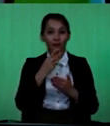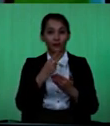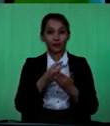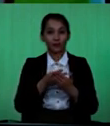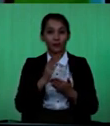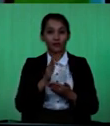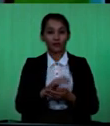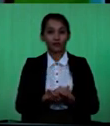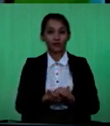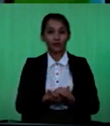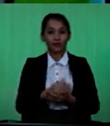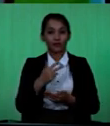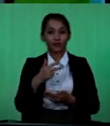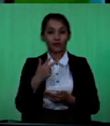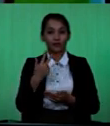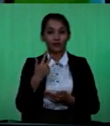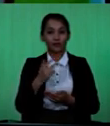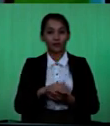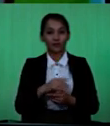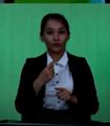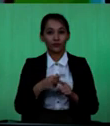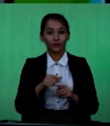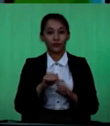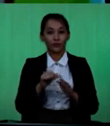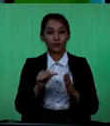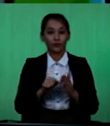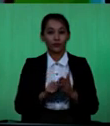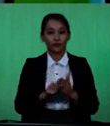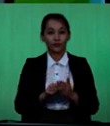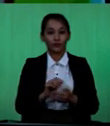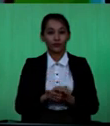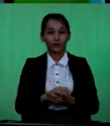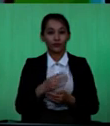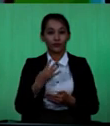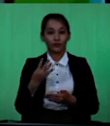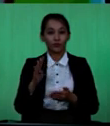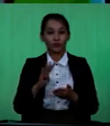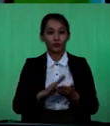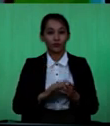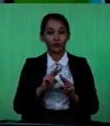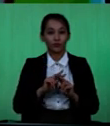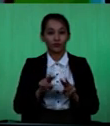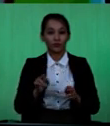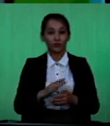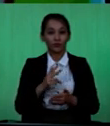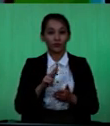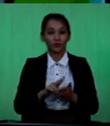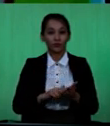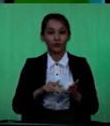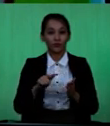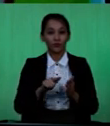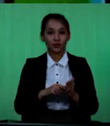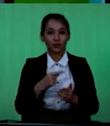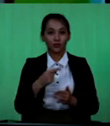olasiz. 33 bilan 16 sonlarning yig'indisi 49 ga teng. 87